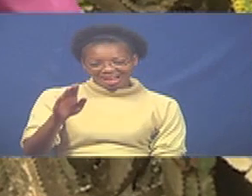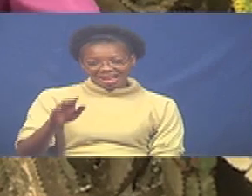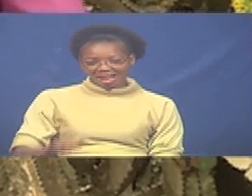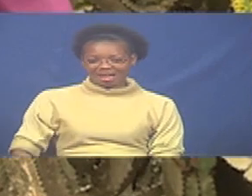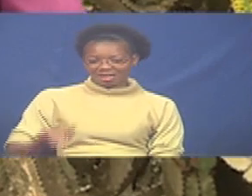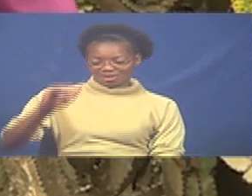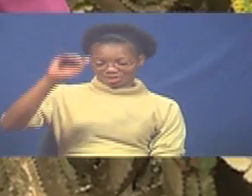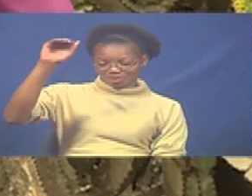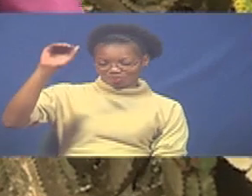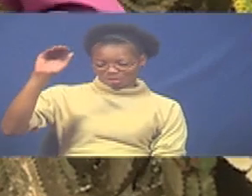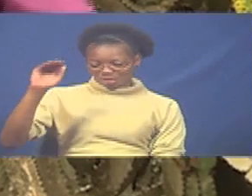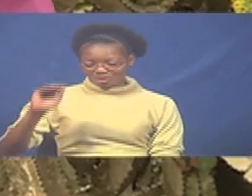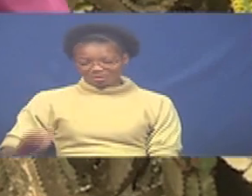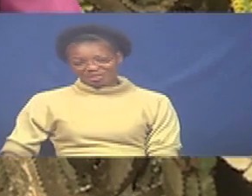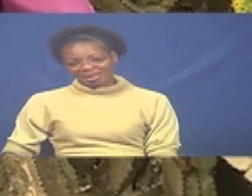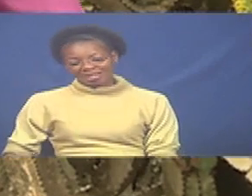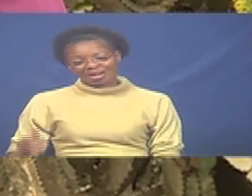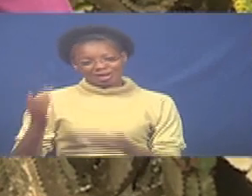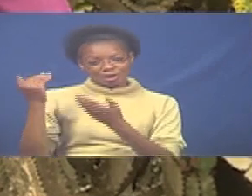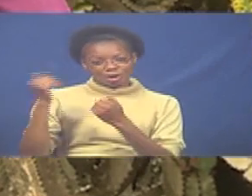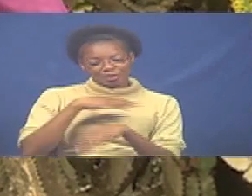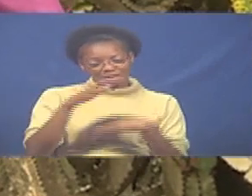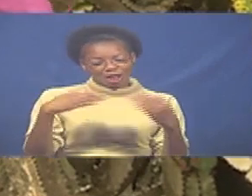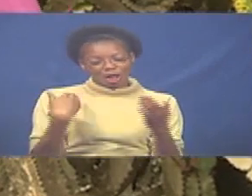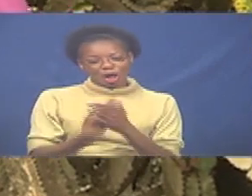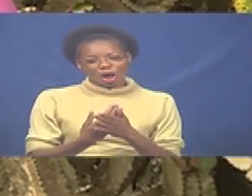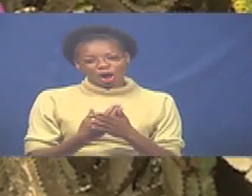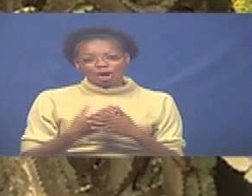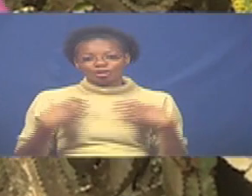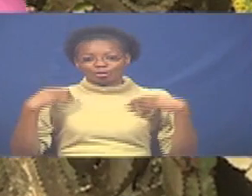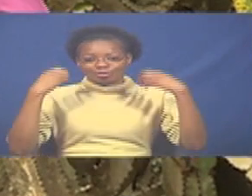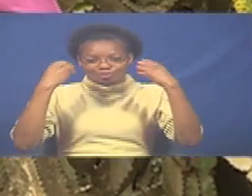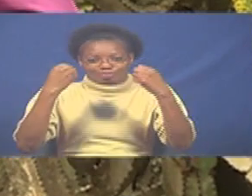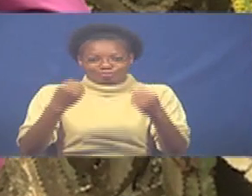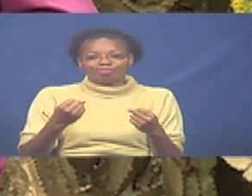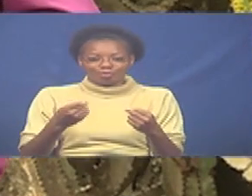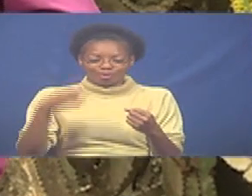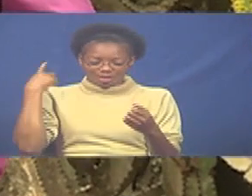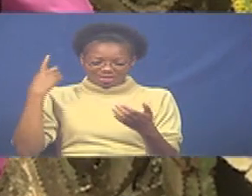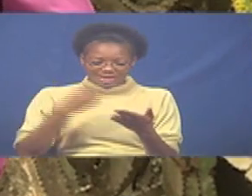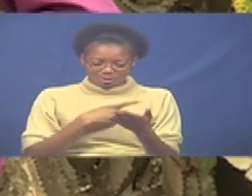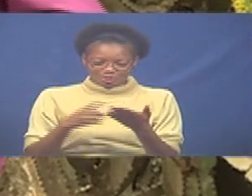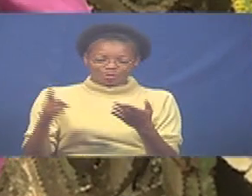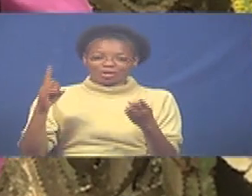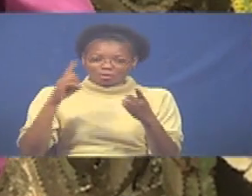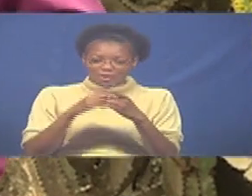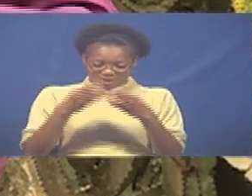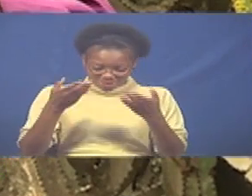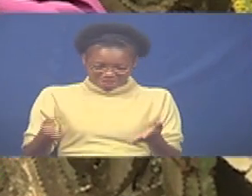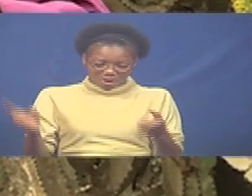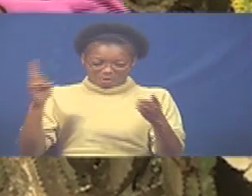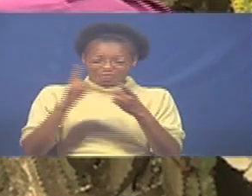Shikamoo wakubwa wangu na wadogo wangu, amjamboni. Nikitumai nyote mubweri wa afya tangu wiki iliyopita tulipokuwa